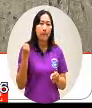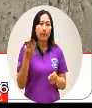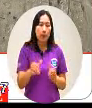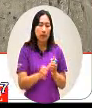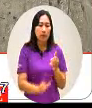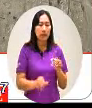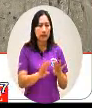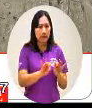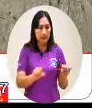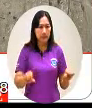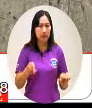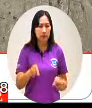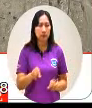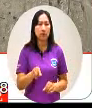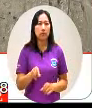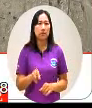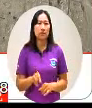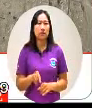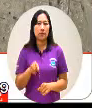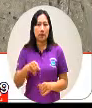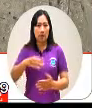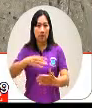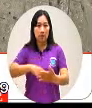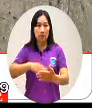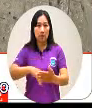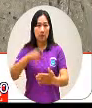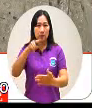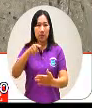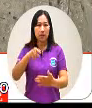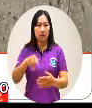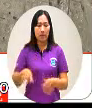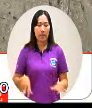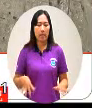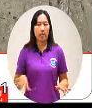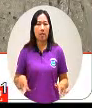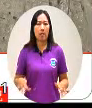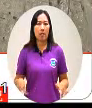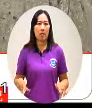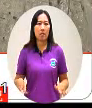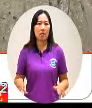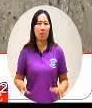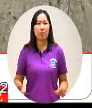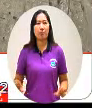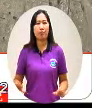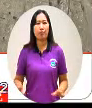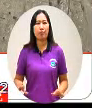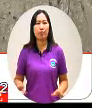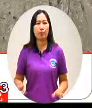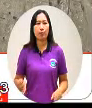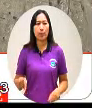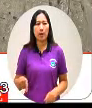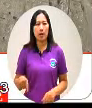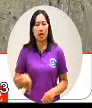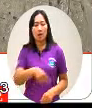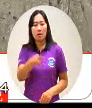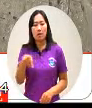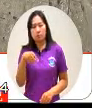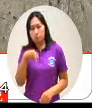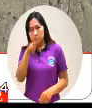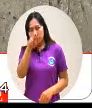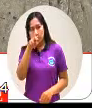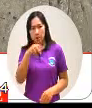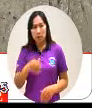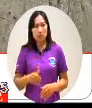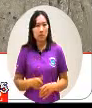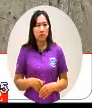乔哥，你看一下吼。这个是内面，即摆放好安尼吼，我想恁来该来看一下吼，甲这个所在吼，这对